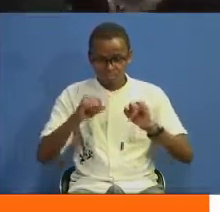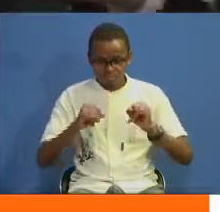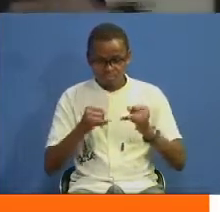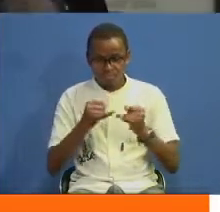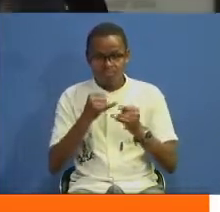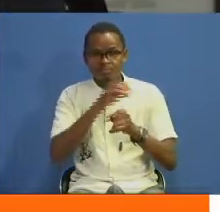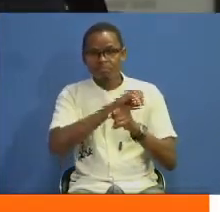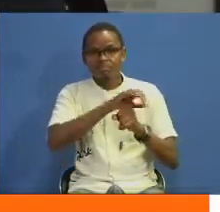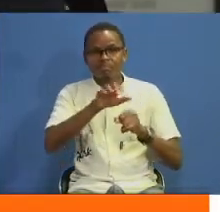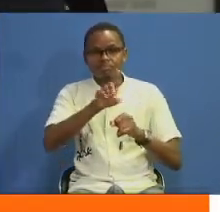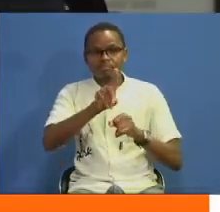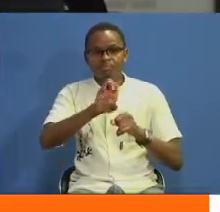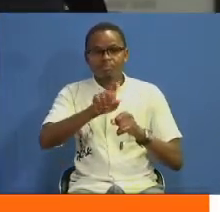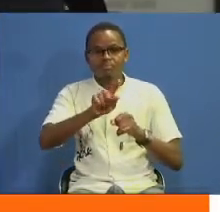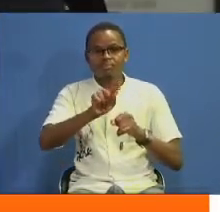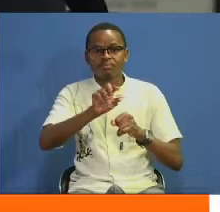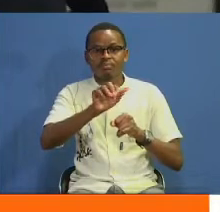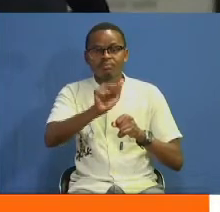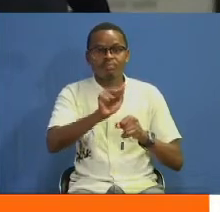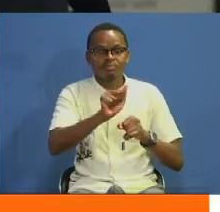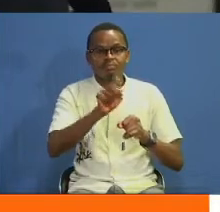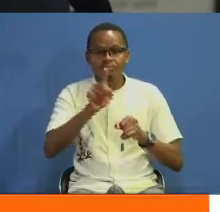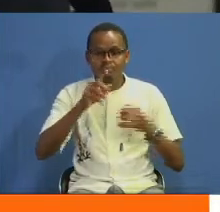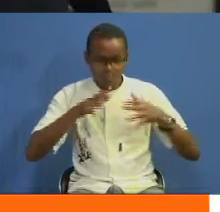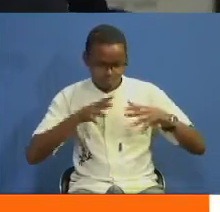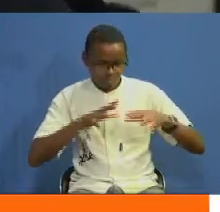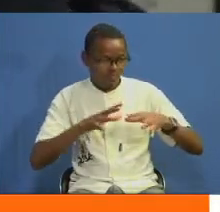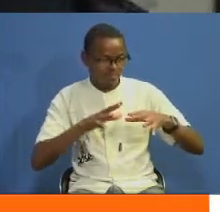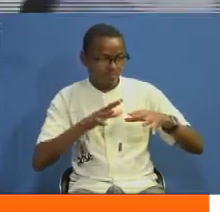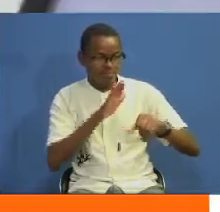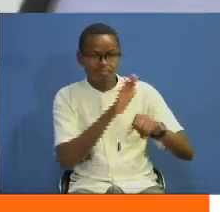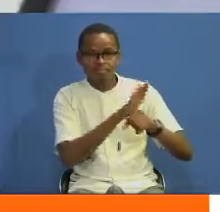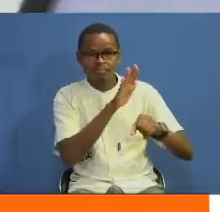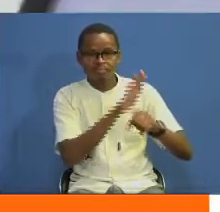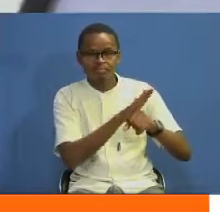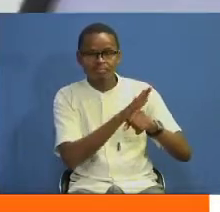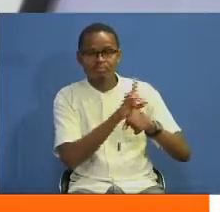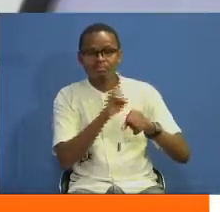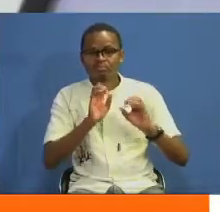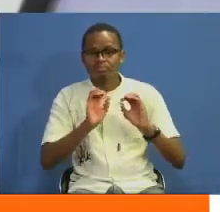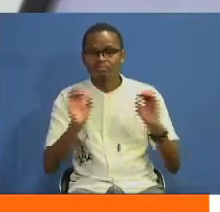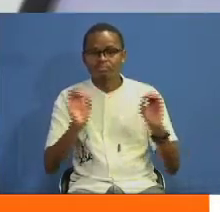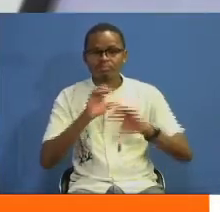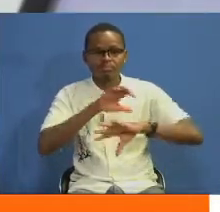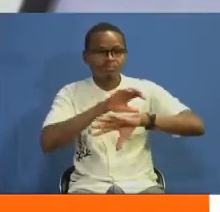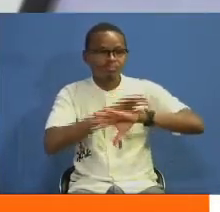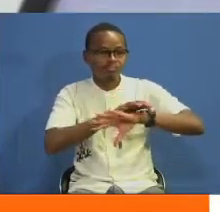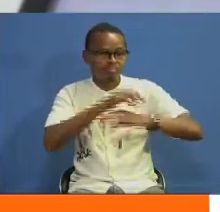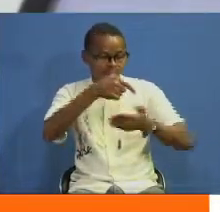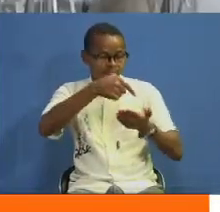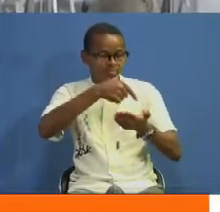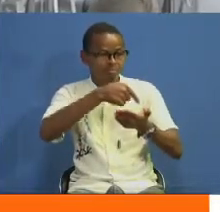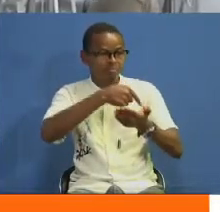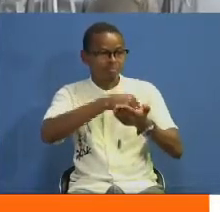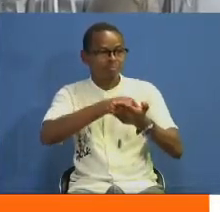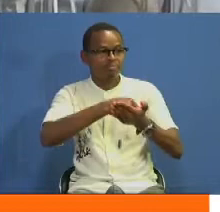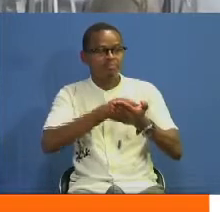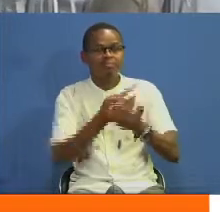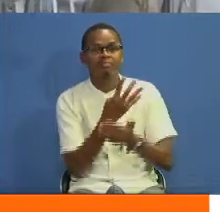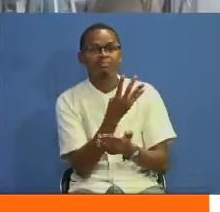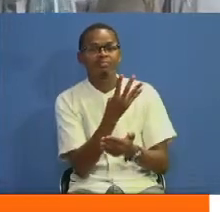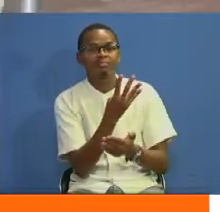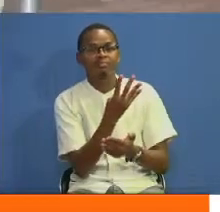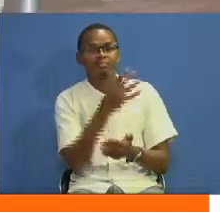virusi vya Delta yako miongoni mwa watu ambao kwa kiasi kikubwa hawakupokea chanjo. Majimbo manne